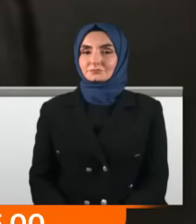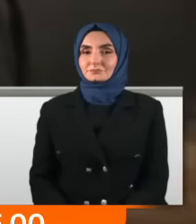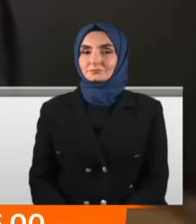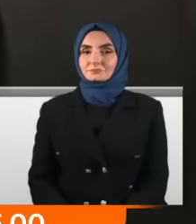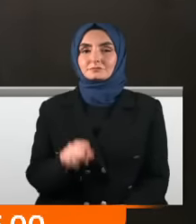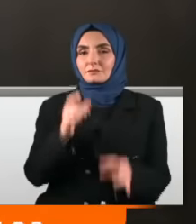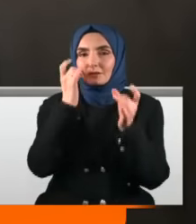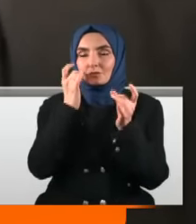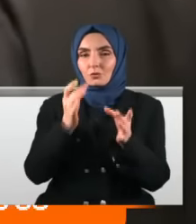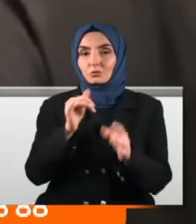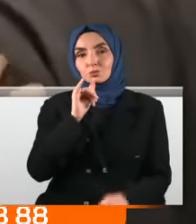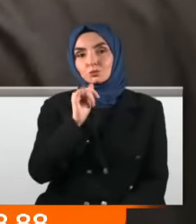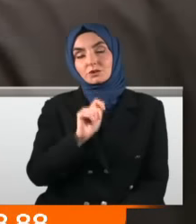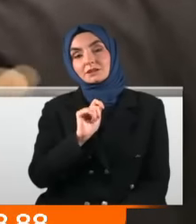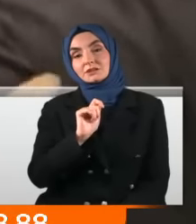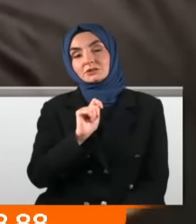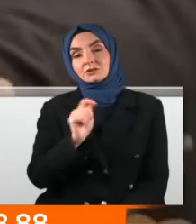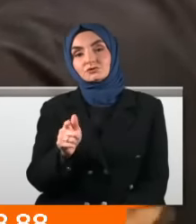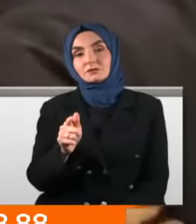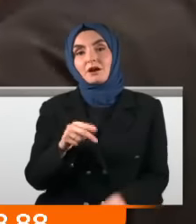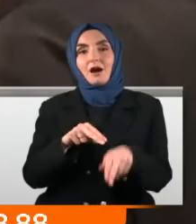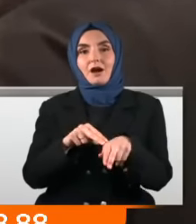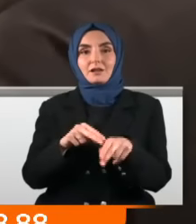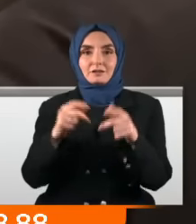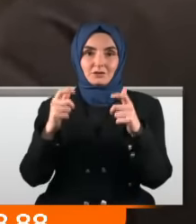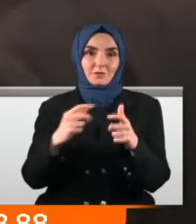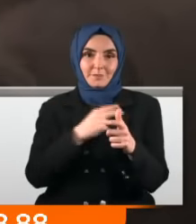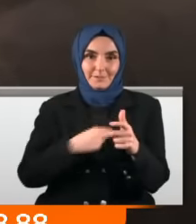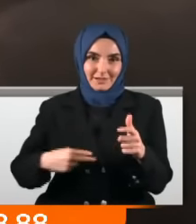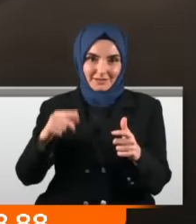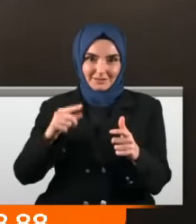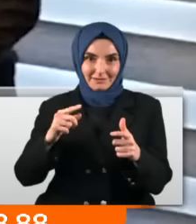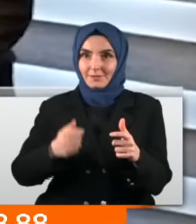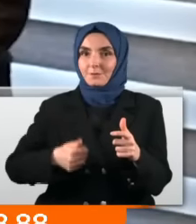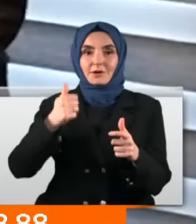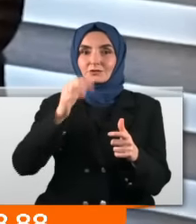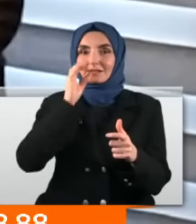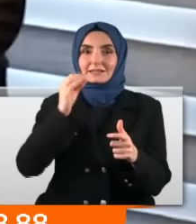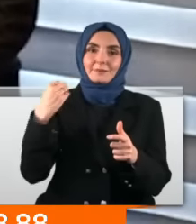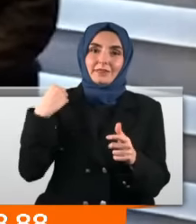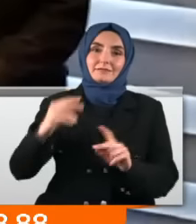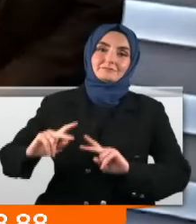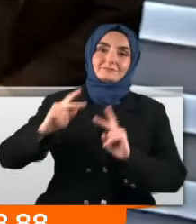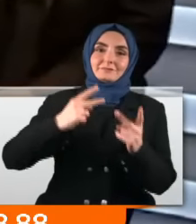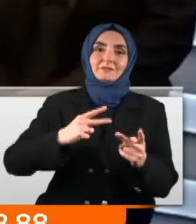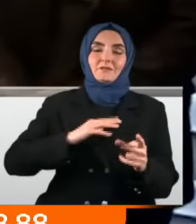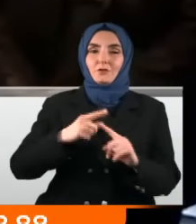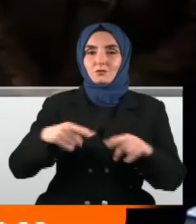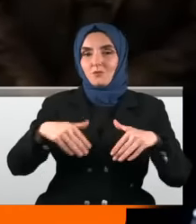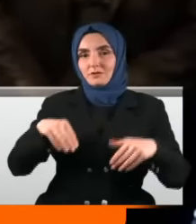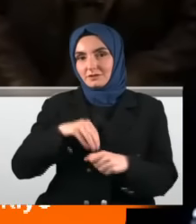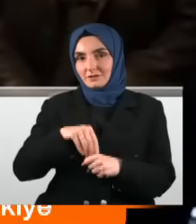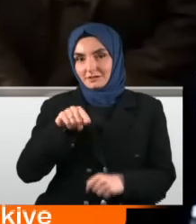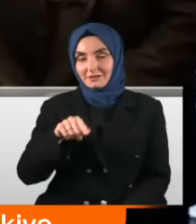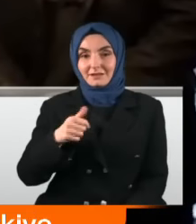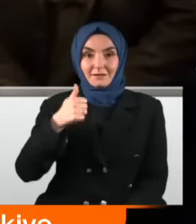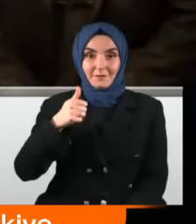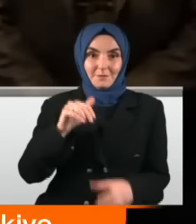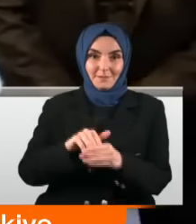Görüntü Düzce Kaynaştı Belediyesi'ndeki devir teslim töreninde kayda geçti. Yeniden Refah Partili eski başkan Birol